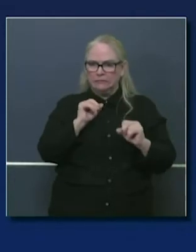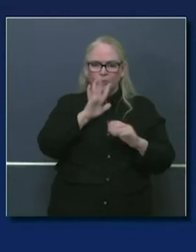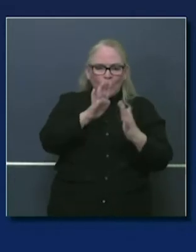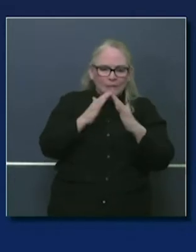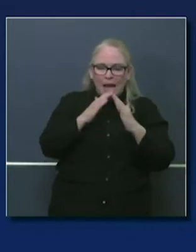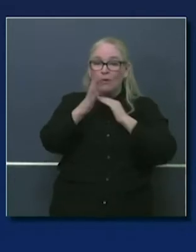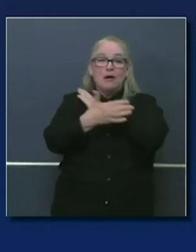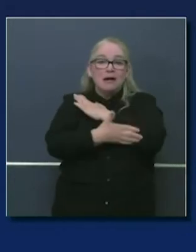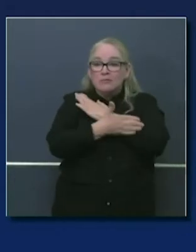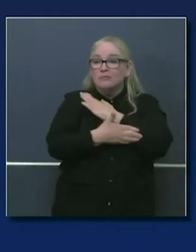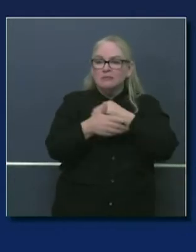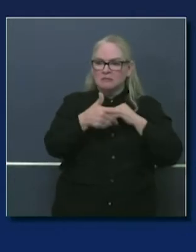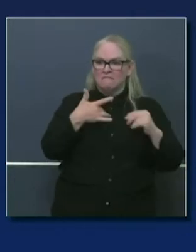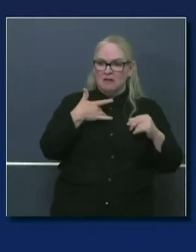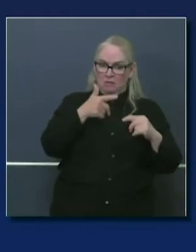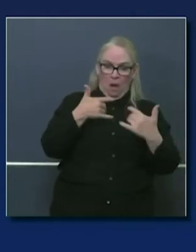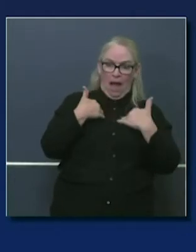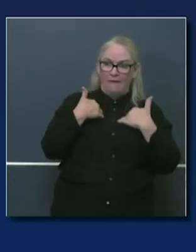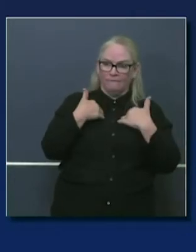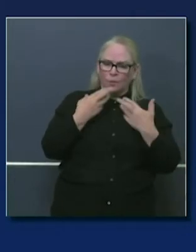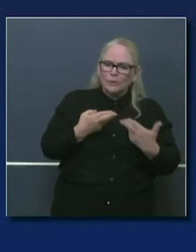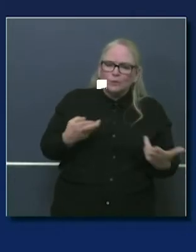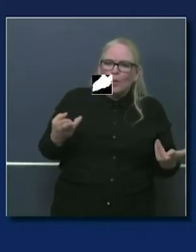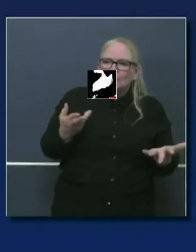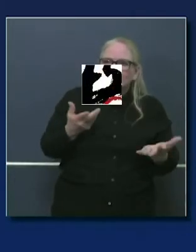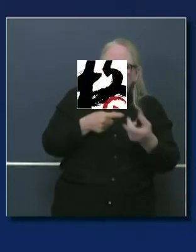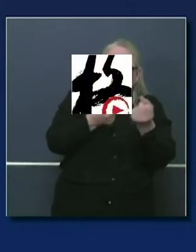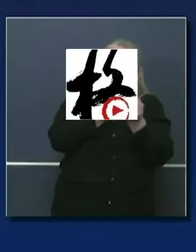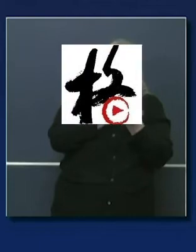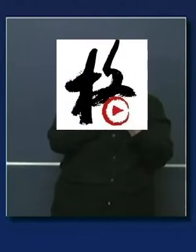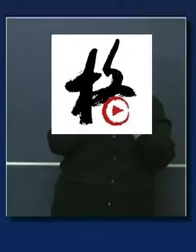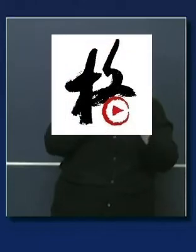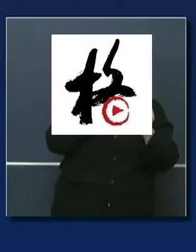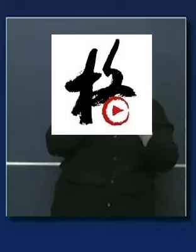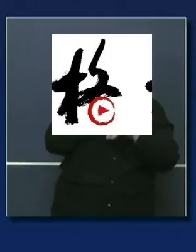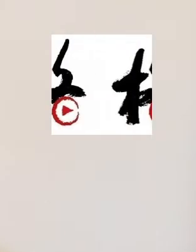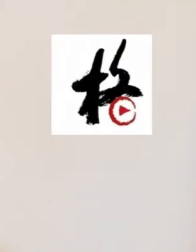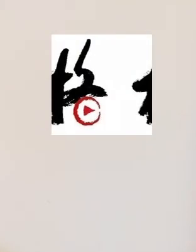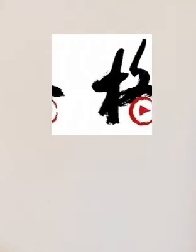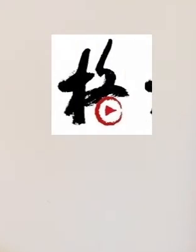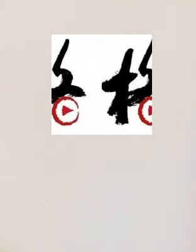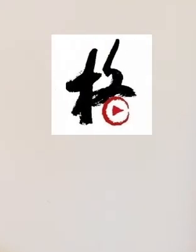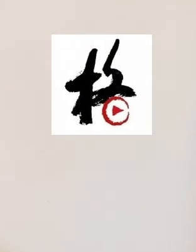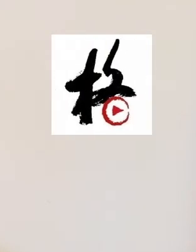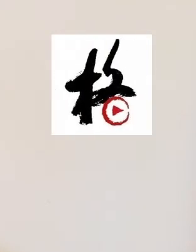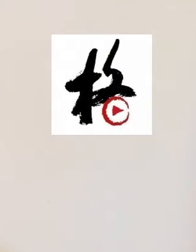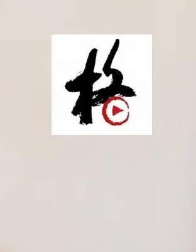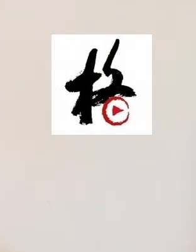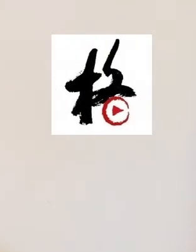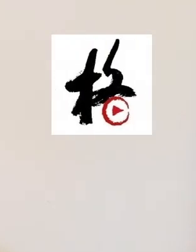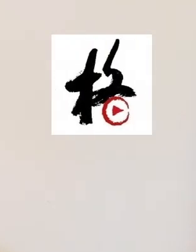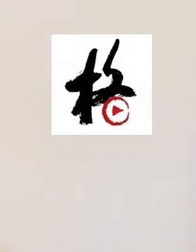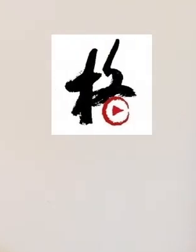客提供路边取货的服务，销售书籍、服装、音乐和玩具等商品，而餐馆仍将关